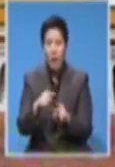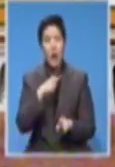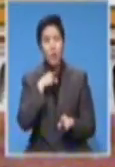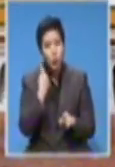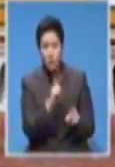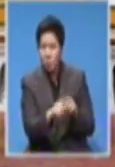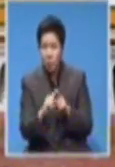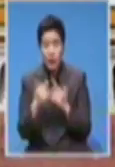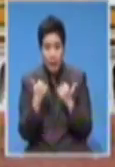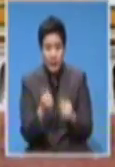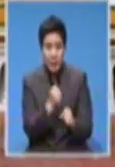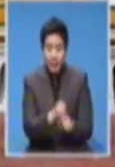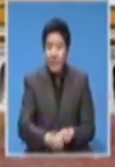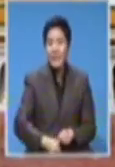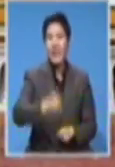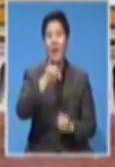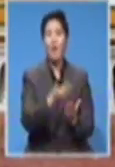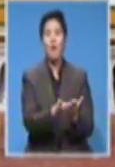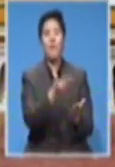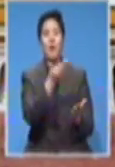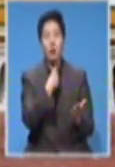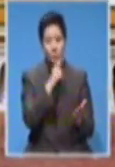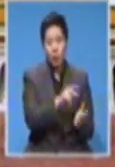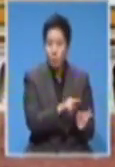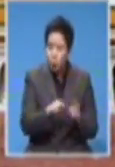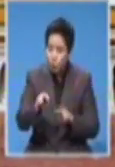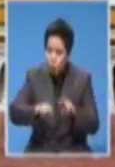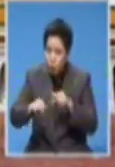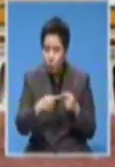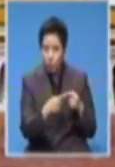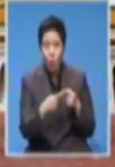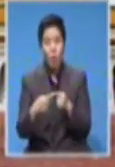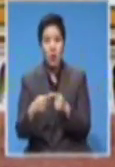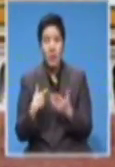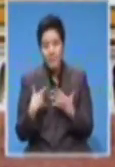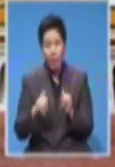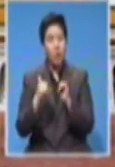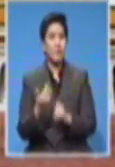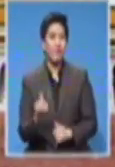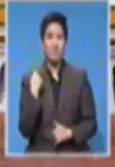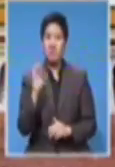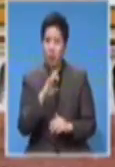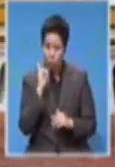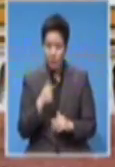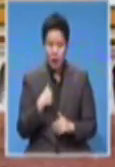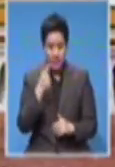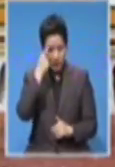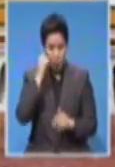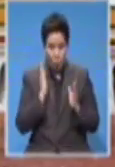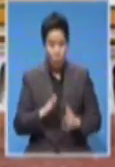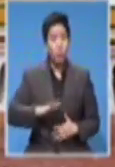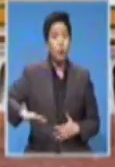ะไปแต่วันนี้เมื่อสำเร็จแล้วเราก็ต้องดูแลคนข้างหลังนะครับเราจะไม่ทิ้งใครไปข้างหลังหลักการของผมคือประชาชนทุก